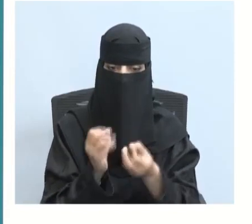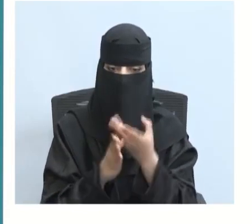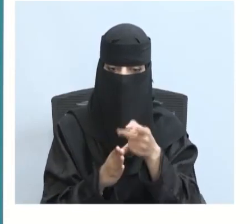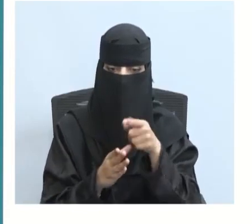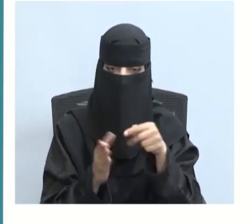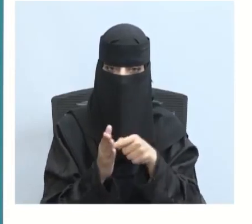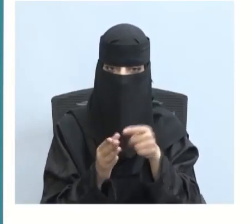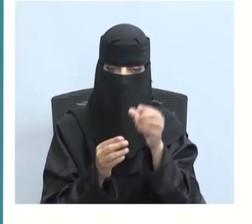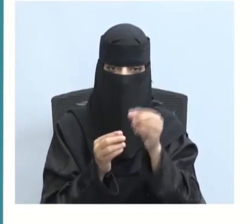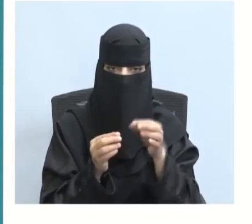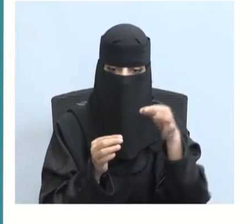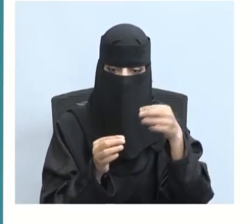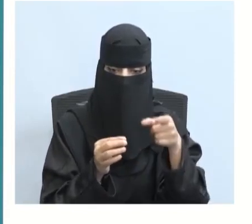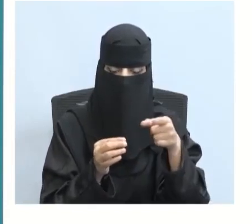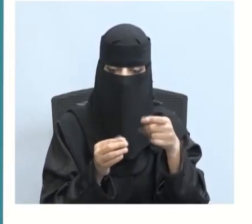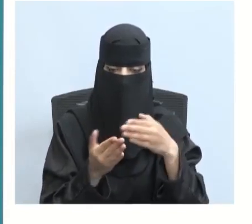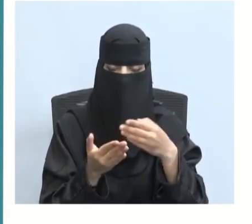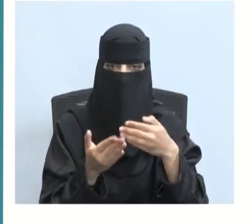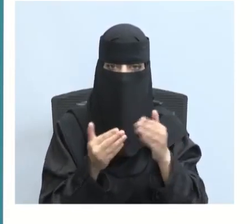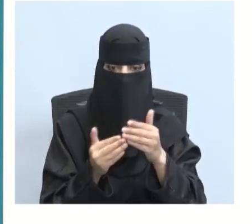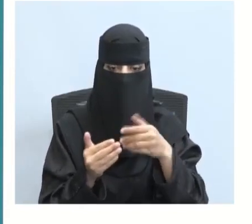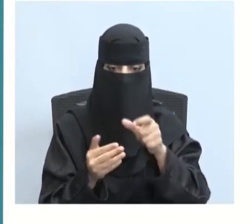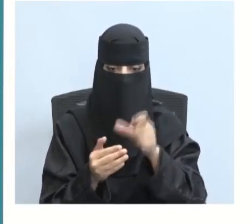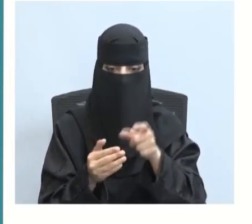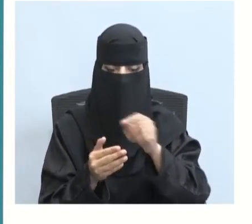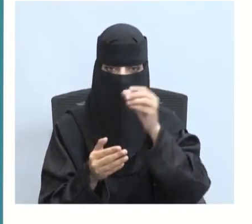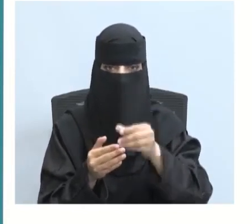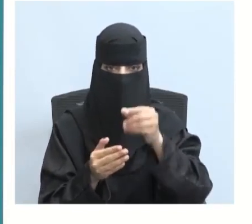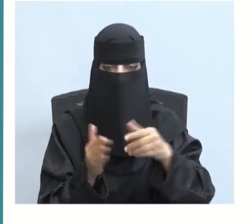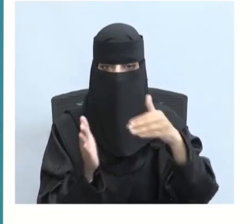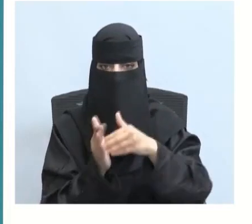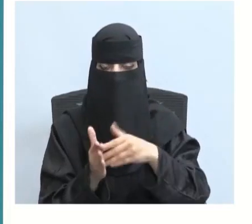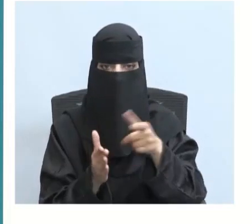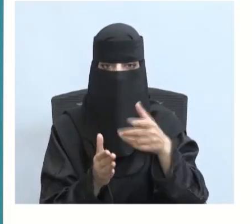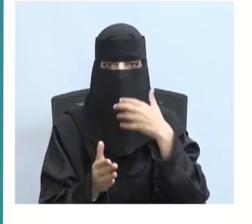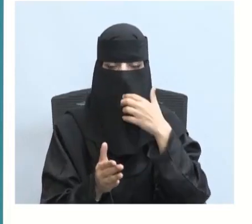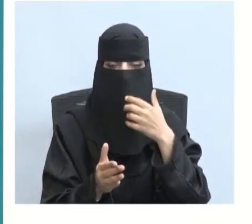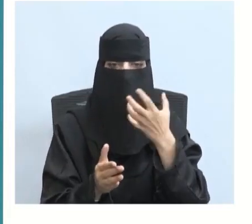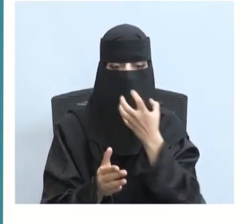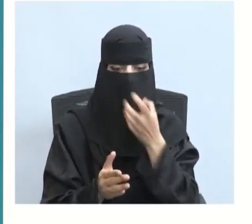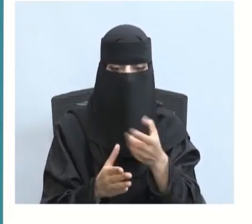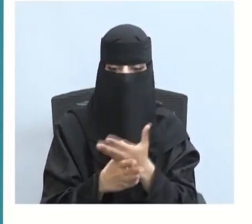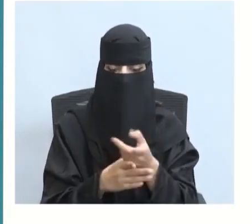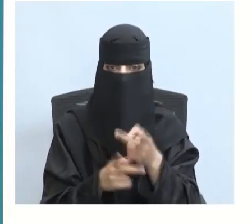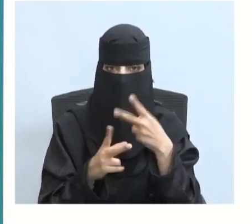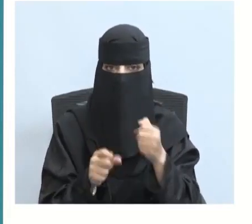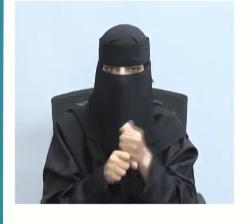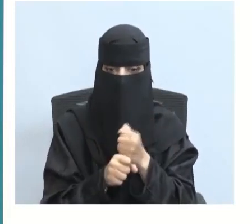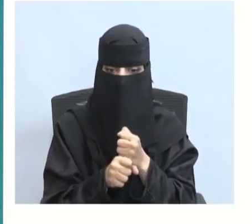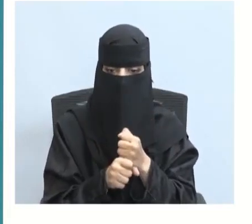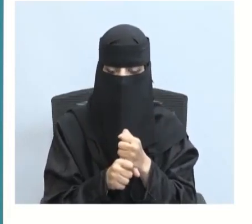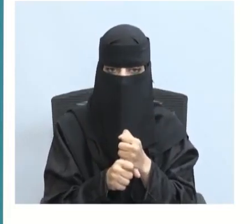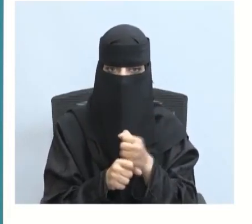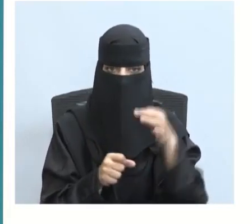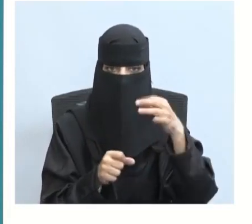تحدث عندما تلمس قطعه خشب بورق الصنفره حتى تصبح ساخنه اولا نريد ان نستخدم